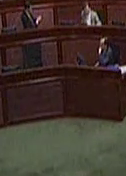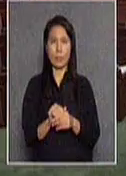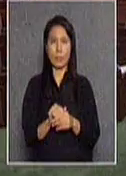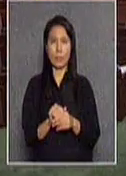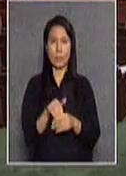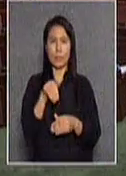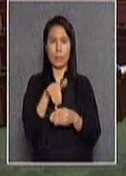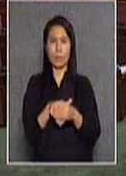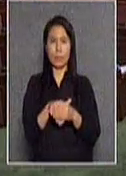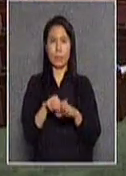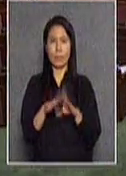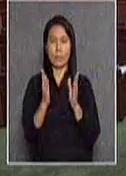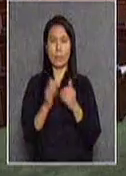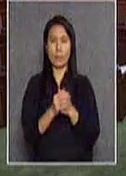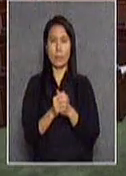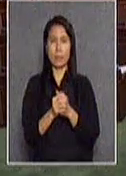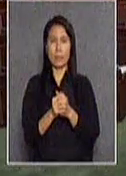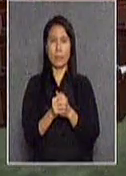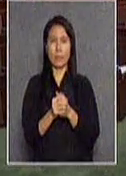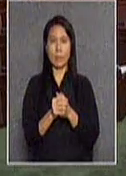開始表決。